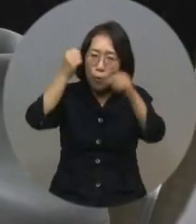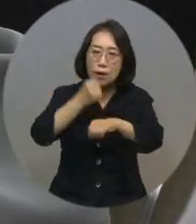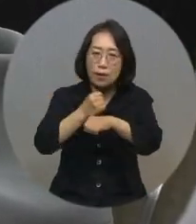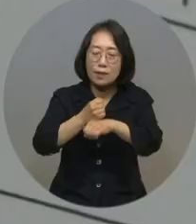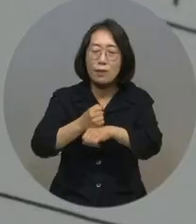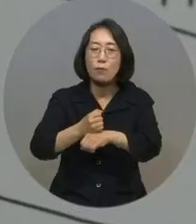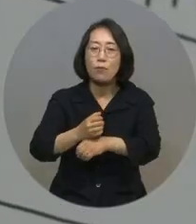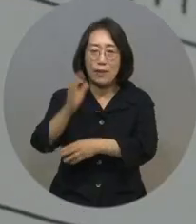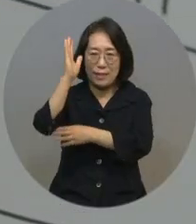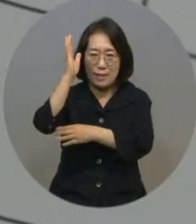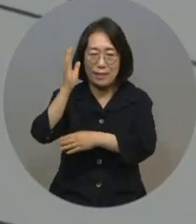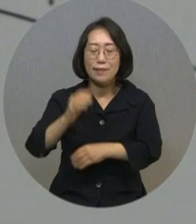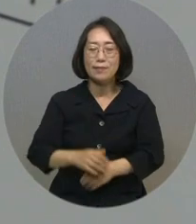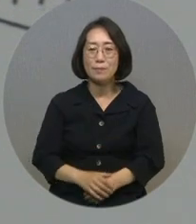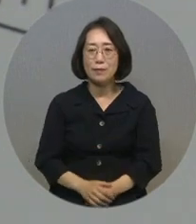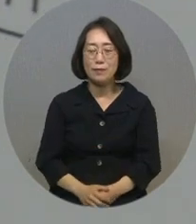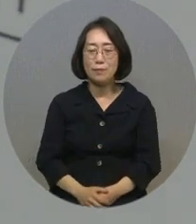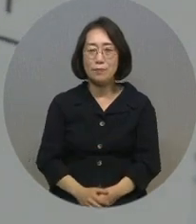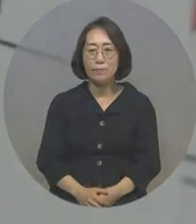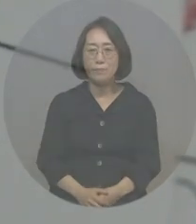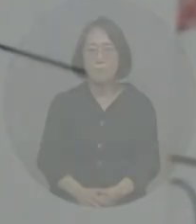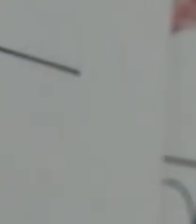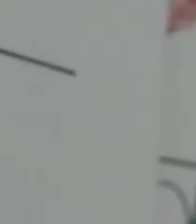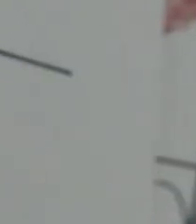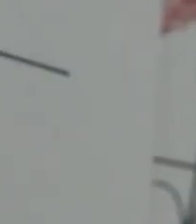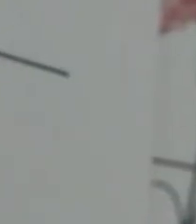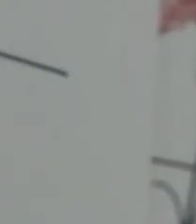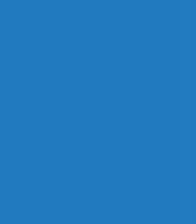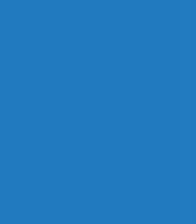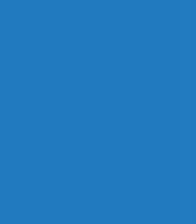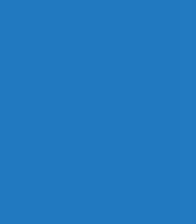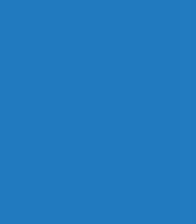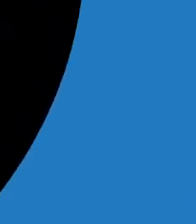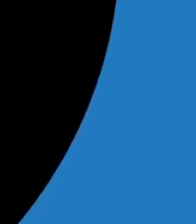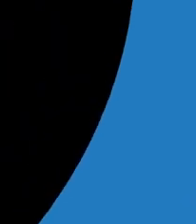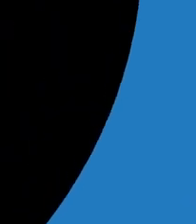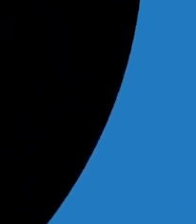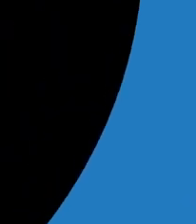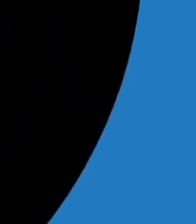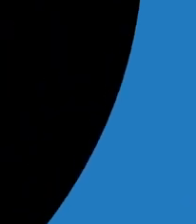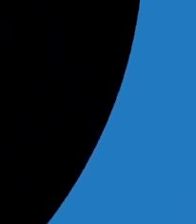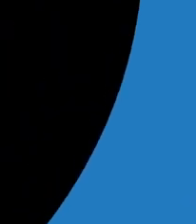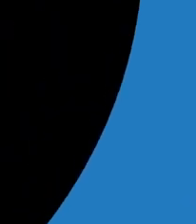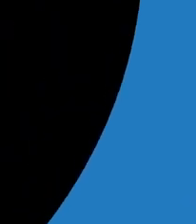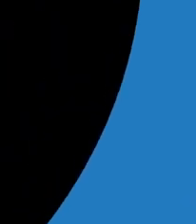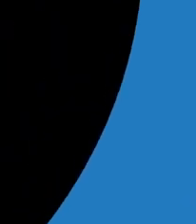복지TV 뉴스 황영재입니다.